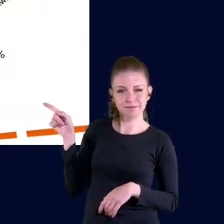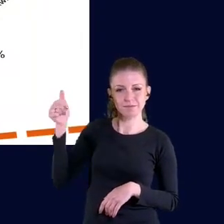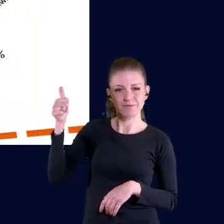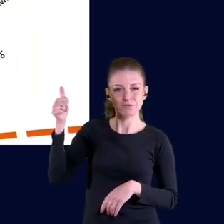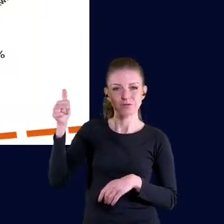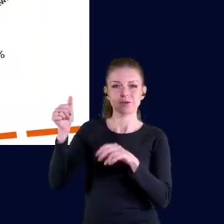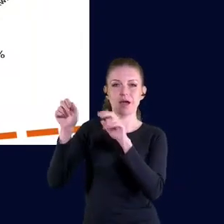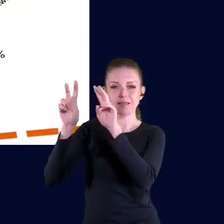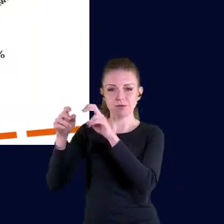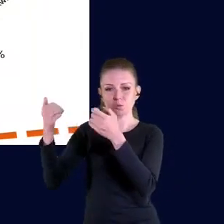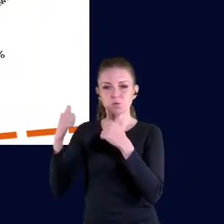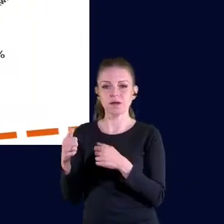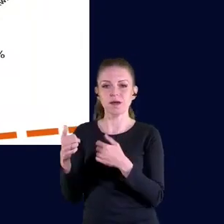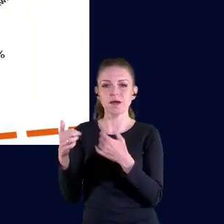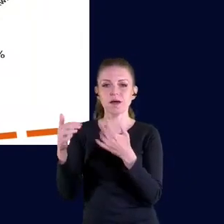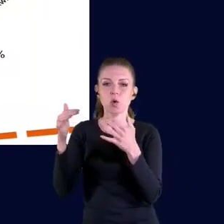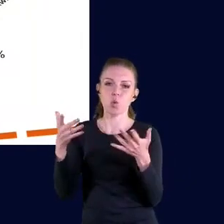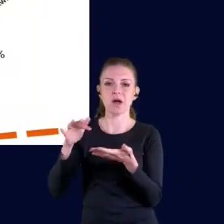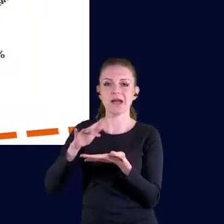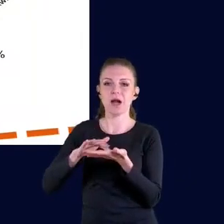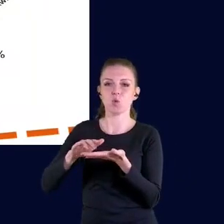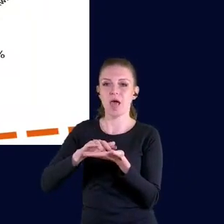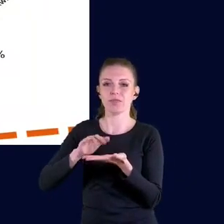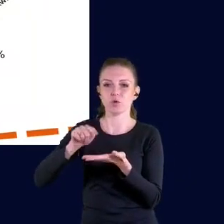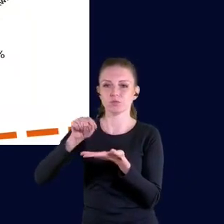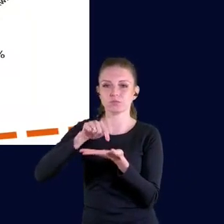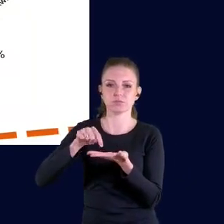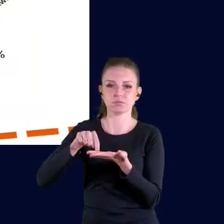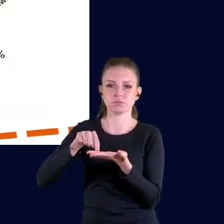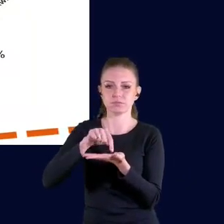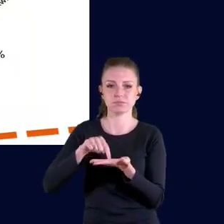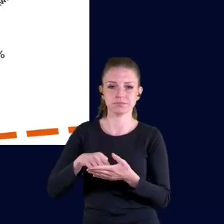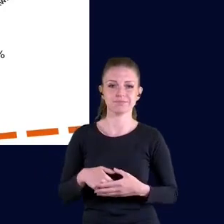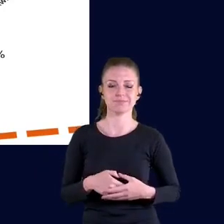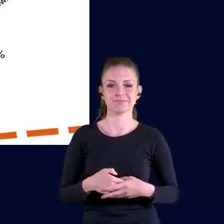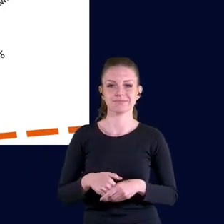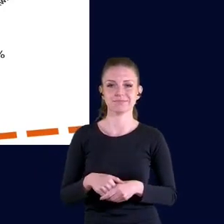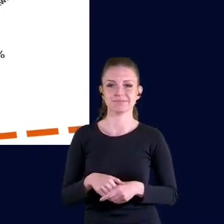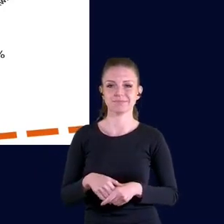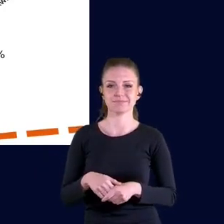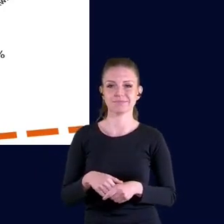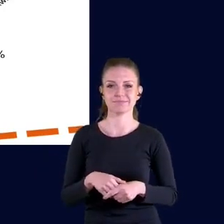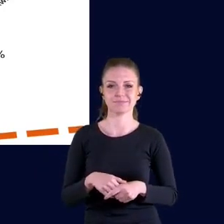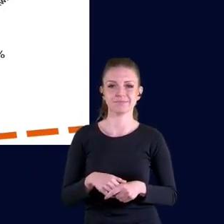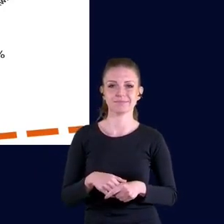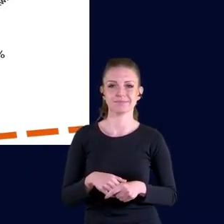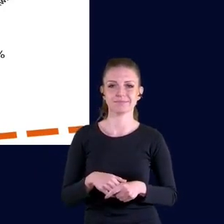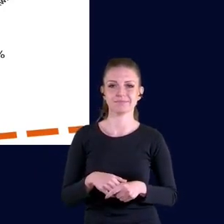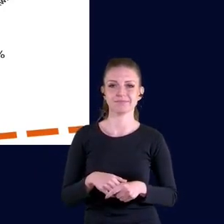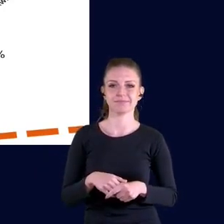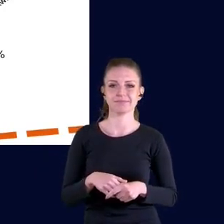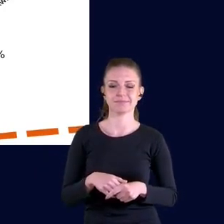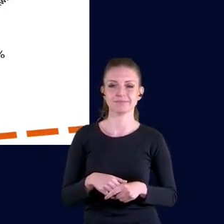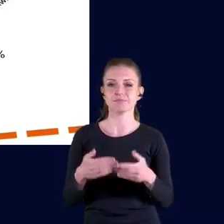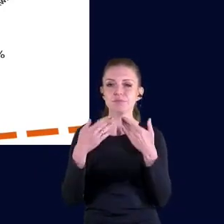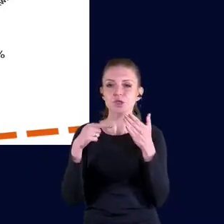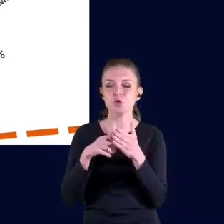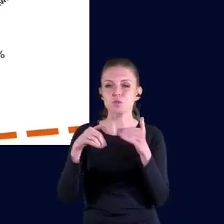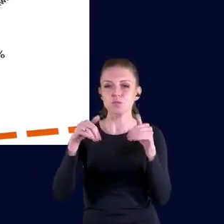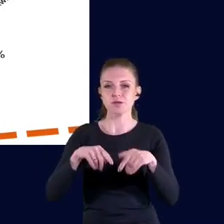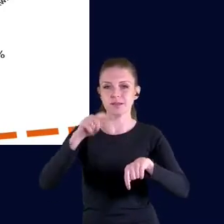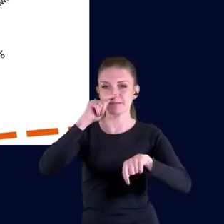podanego Na podstawie danych analizowanych przez kalkulator zaangażowania na Twittera wartości pomiędzy